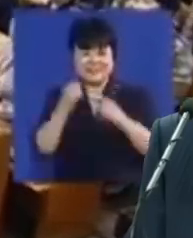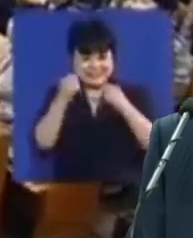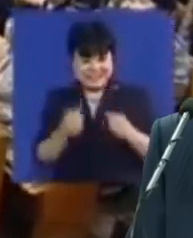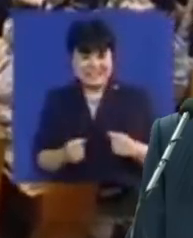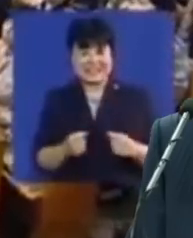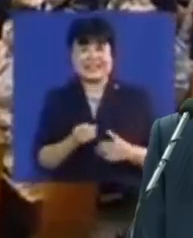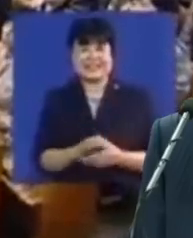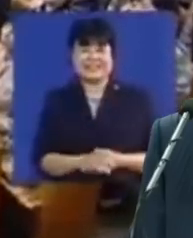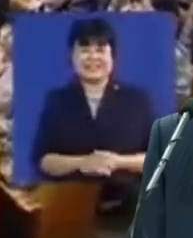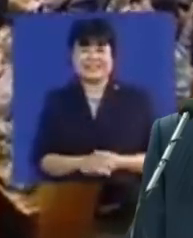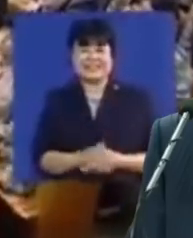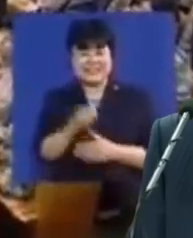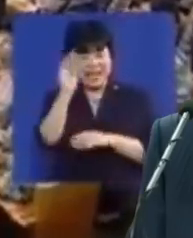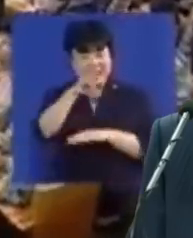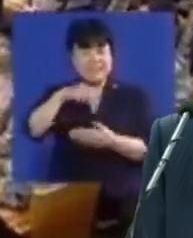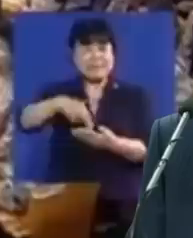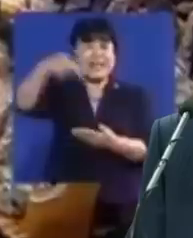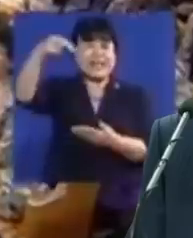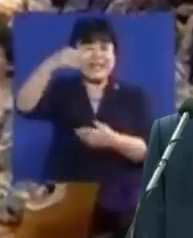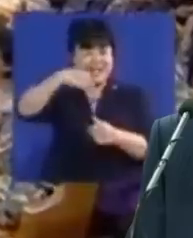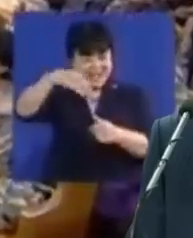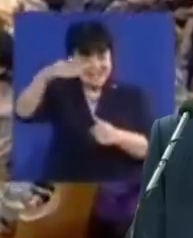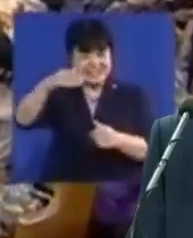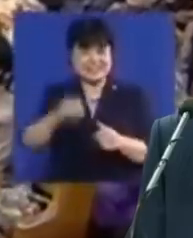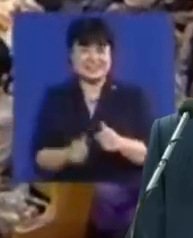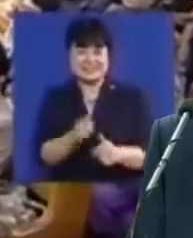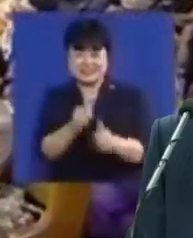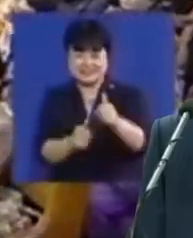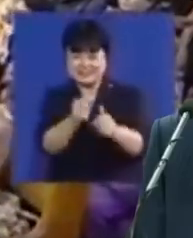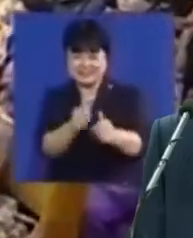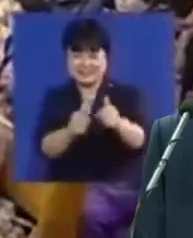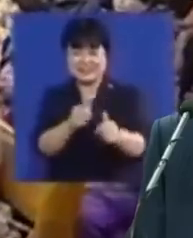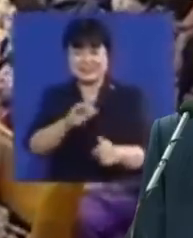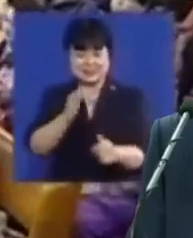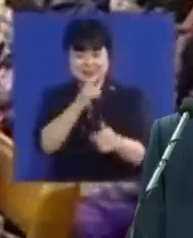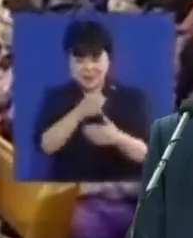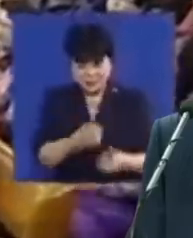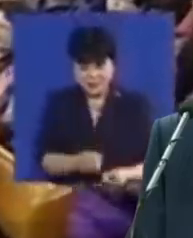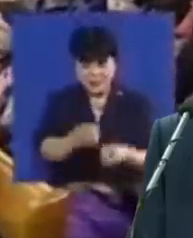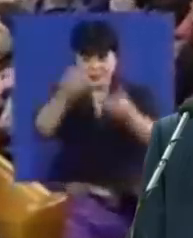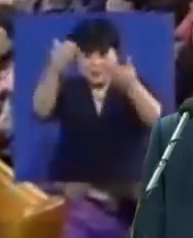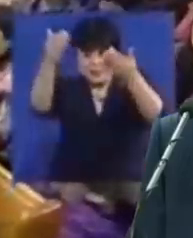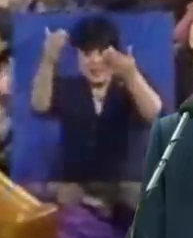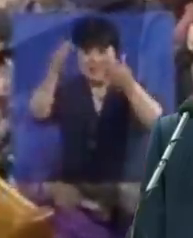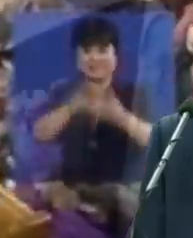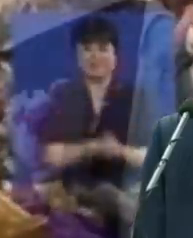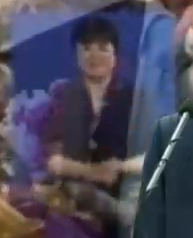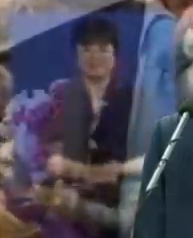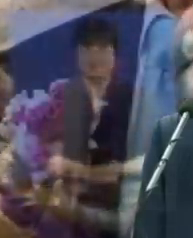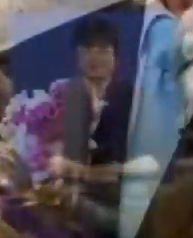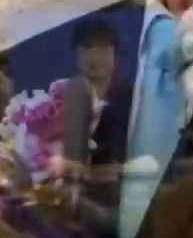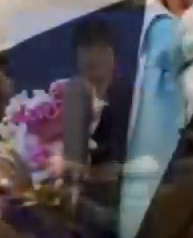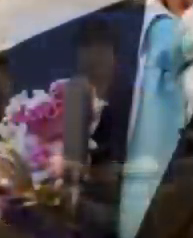살다가 하늘나라에 우리 다 앞서니 뒤서니 함께 모이게 되시기를 주의 이름으로 축원합니다.